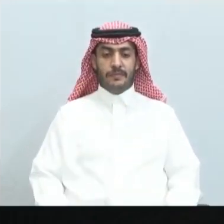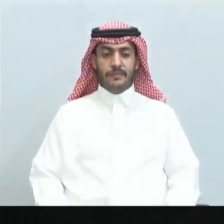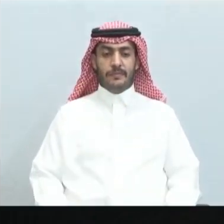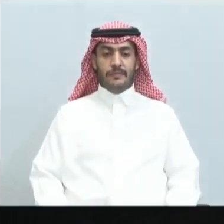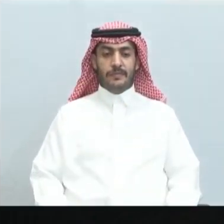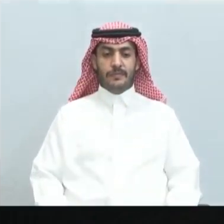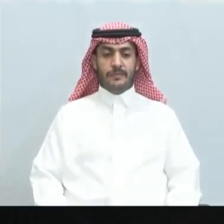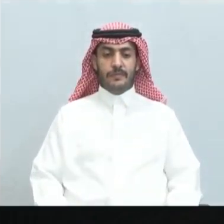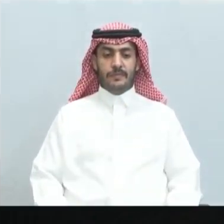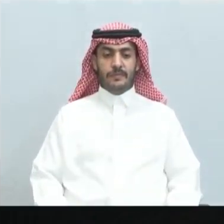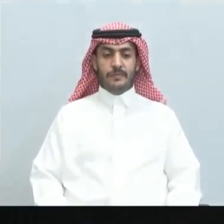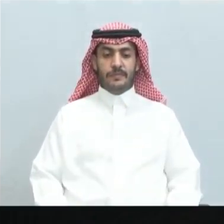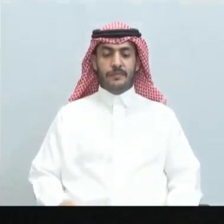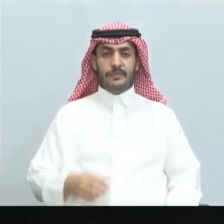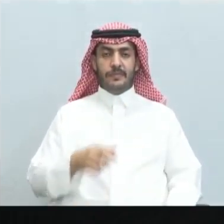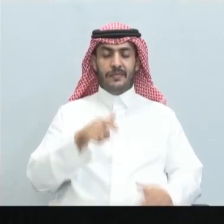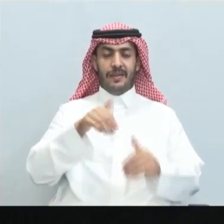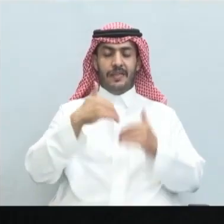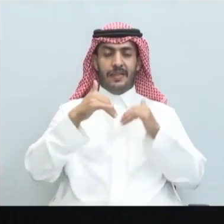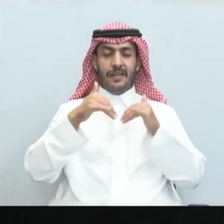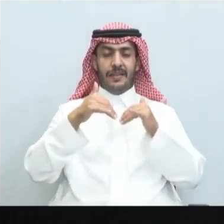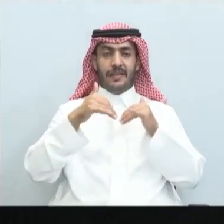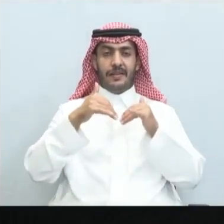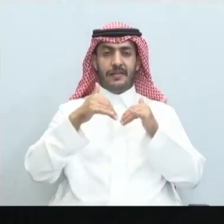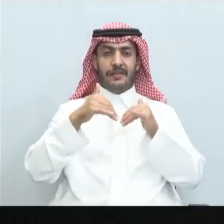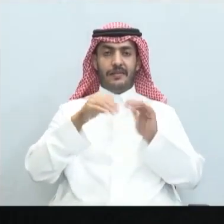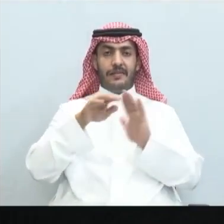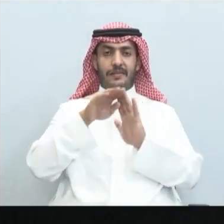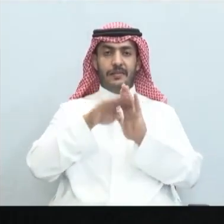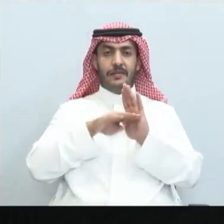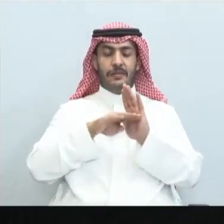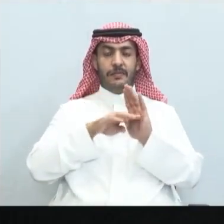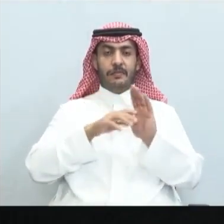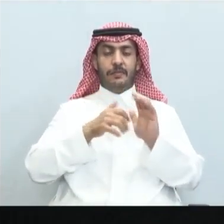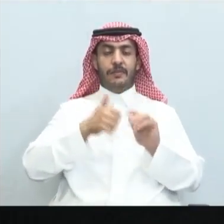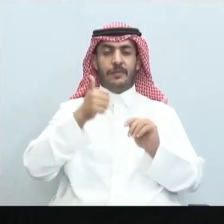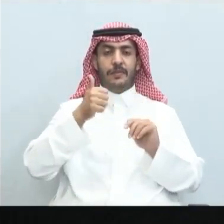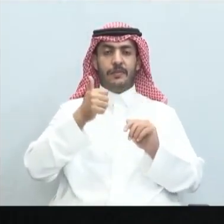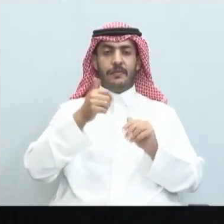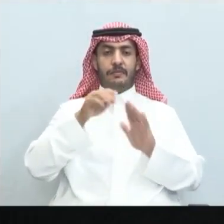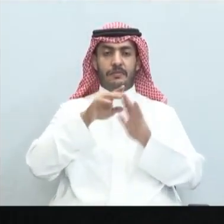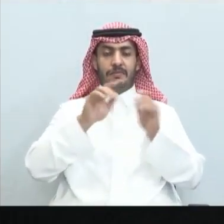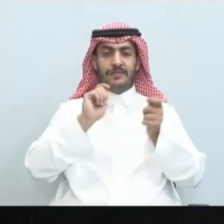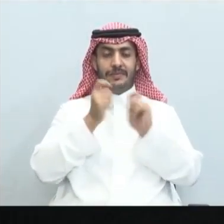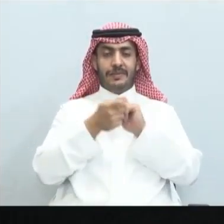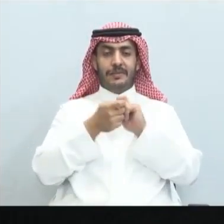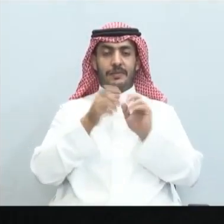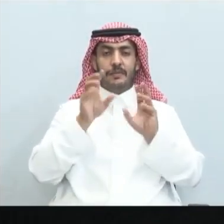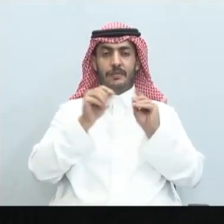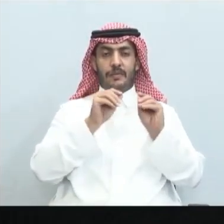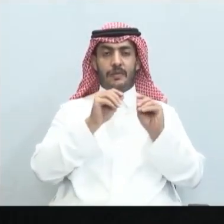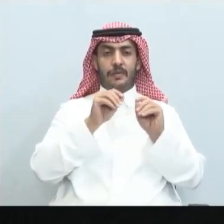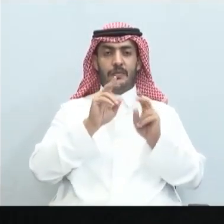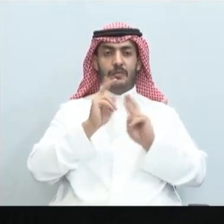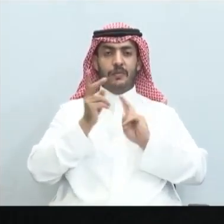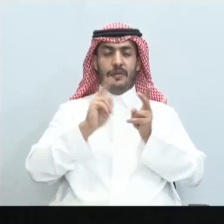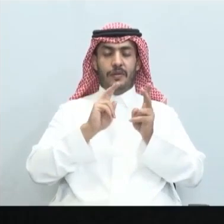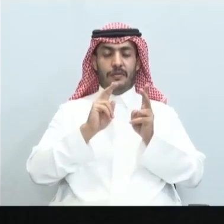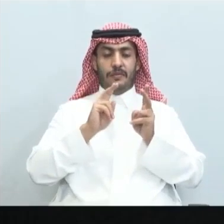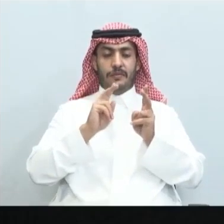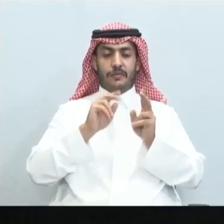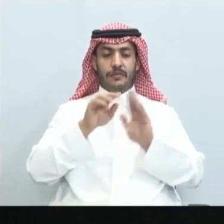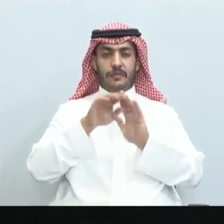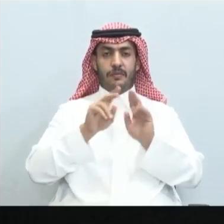هذه الفرضيه او هذا التوقع الذي وضعته اعدل به بعض المتغيرات